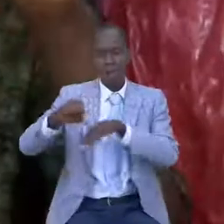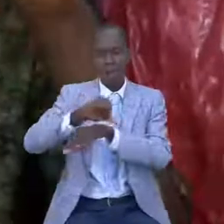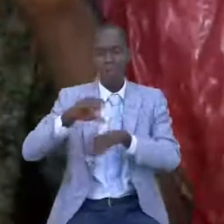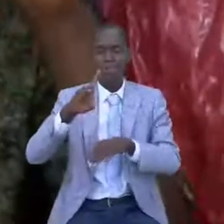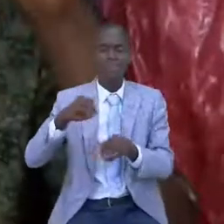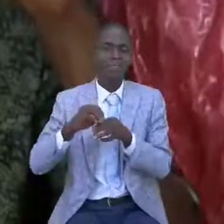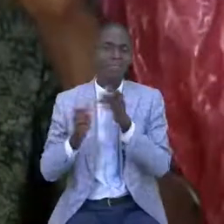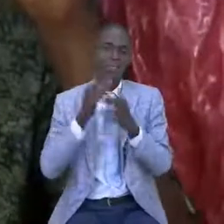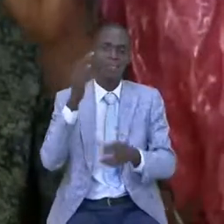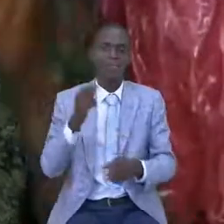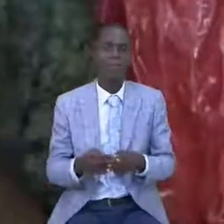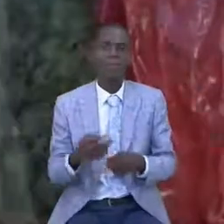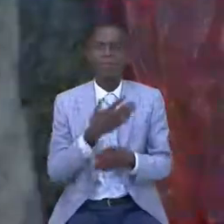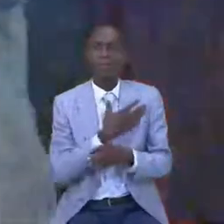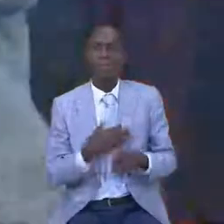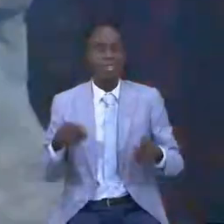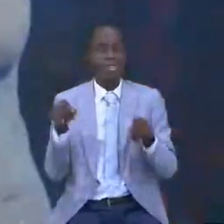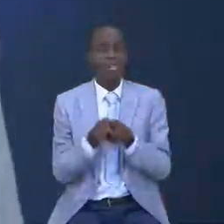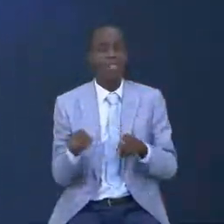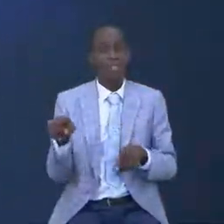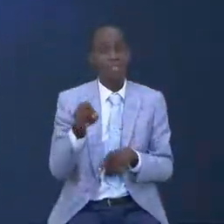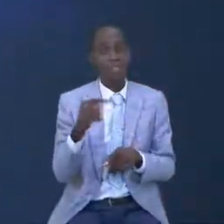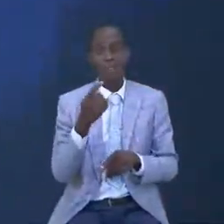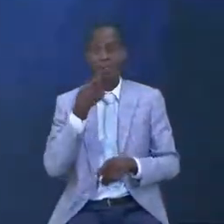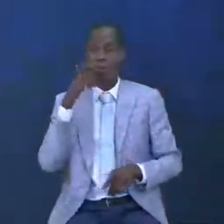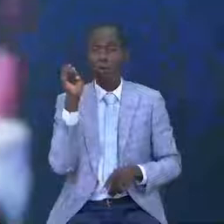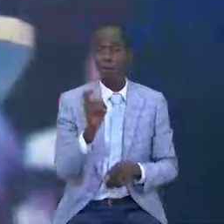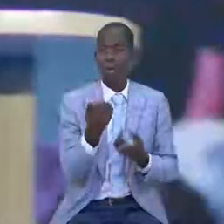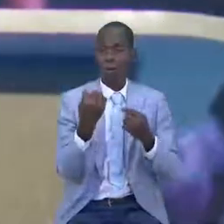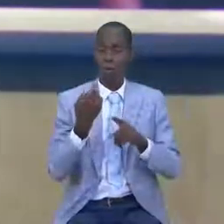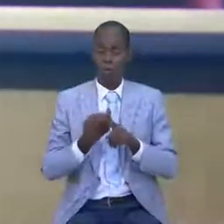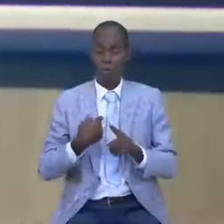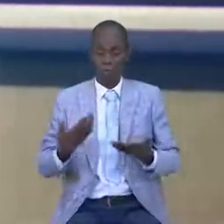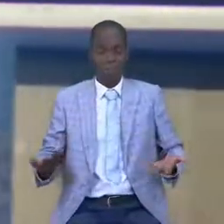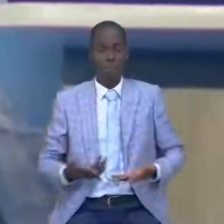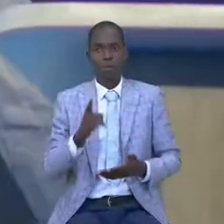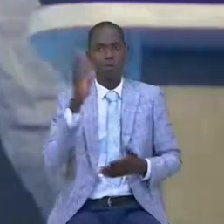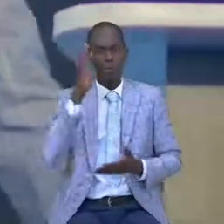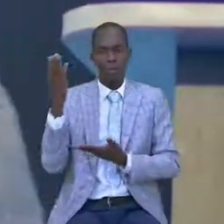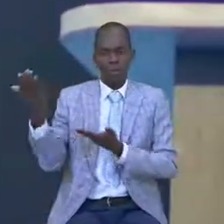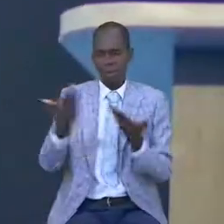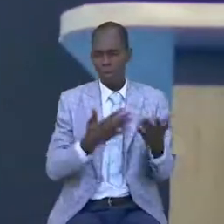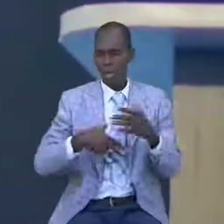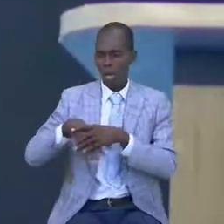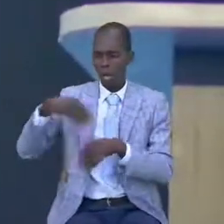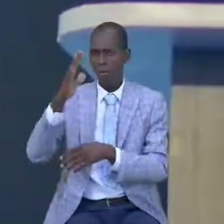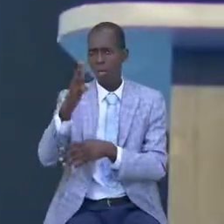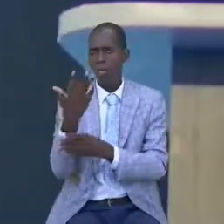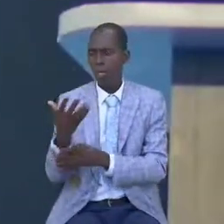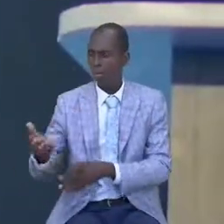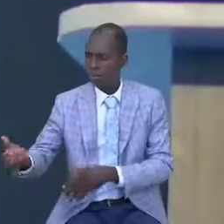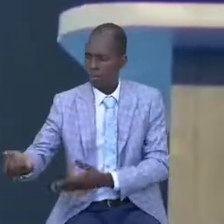qui, parce que vos mains là-bas sont déjà ointes. Alors, comme l'ordre